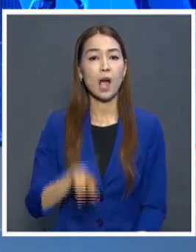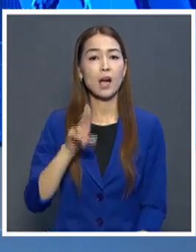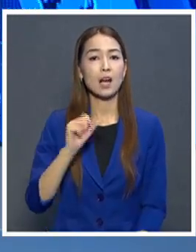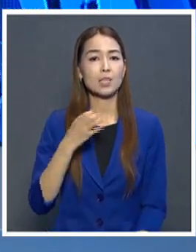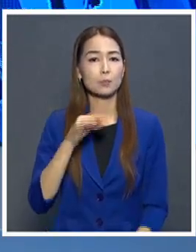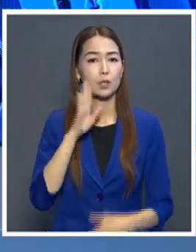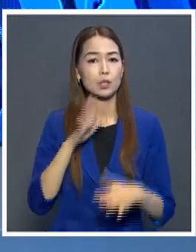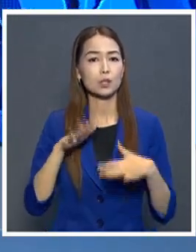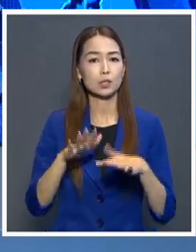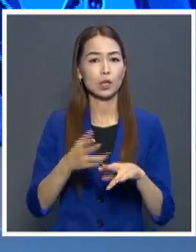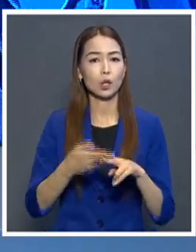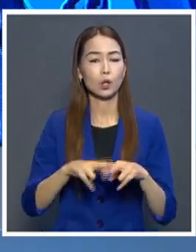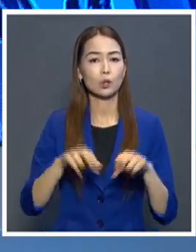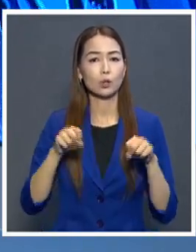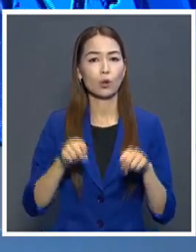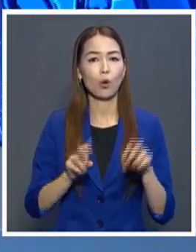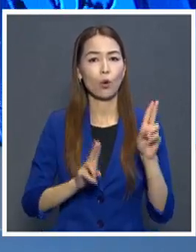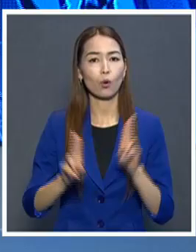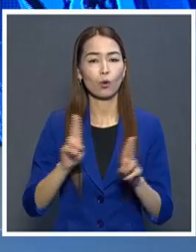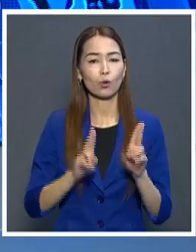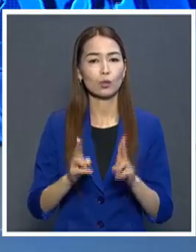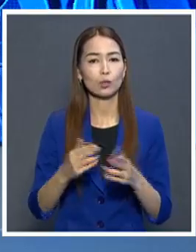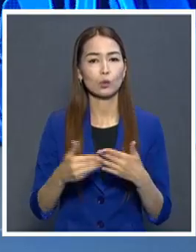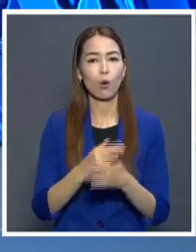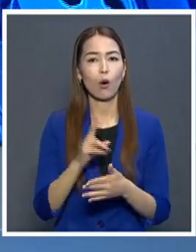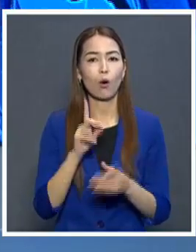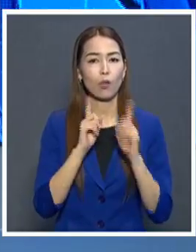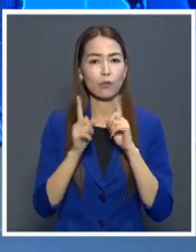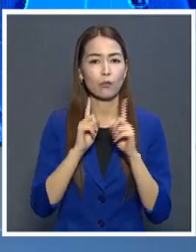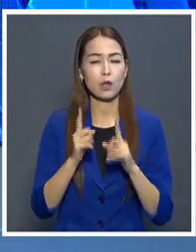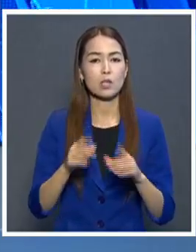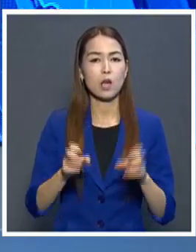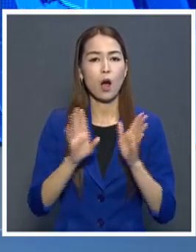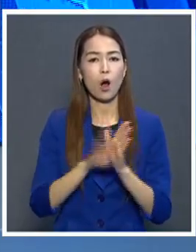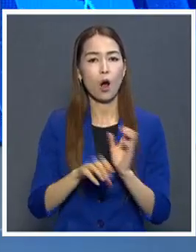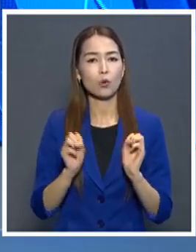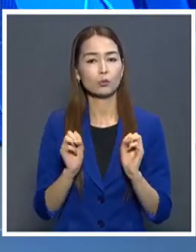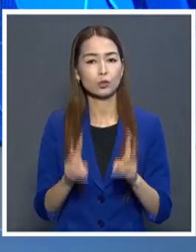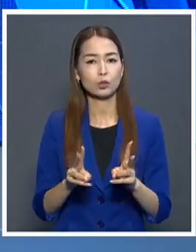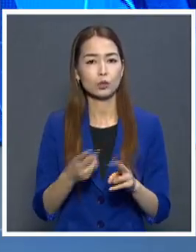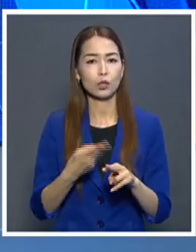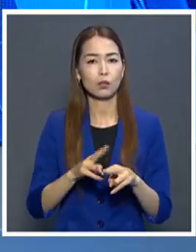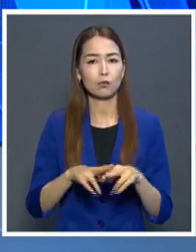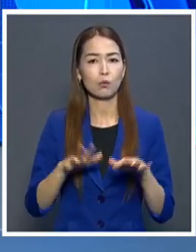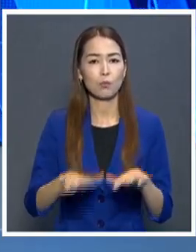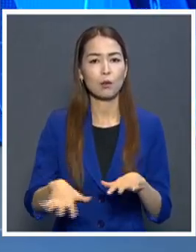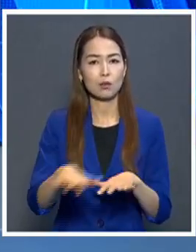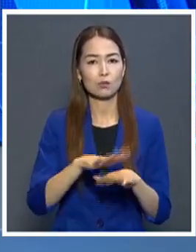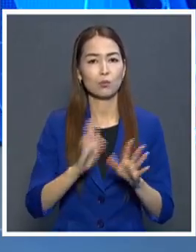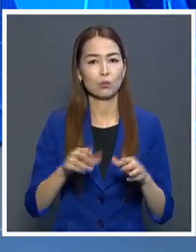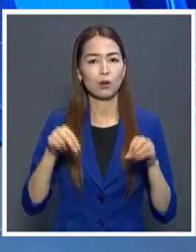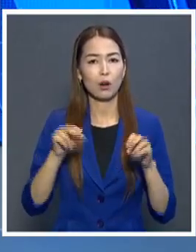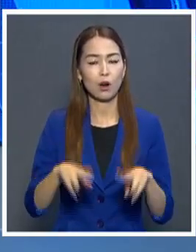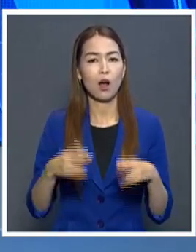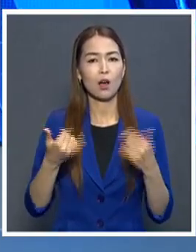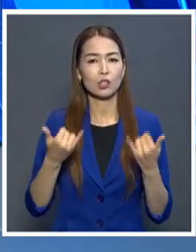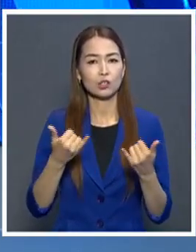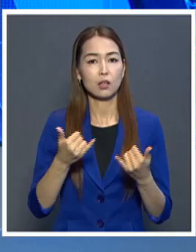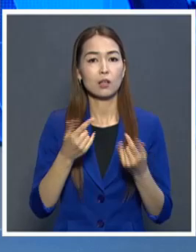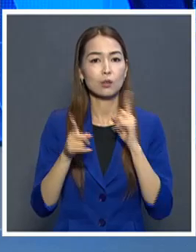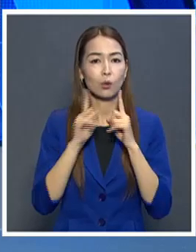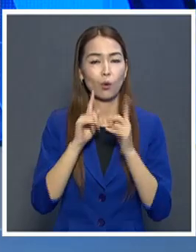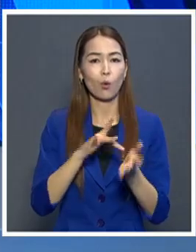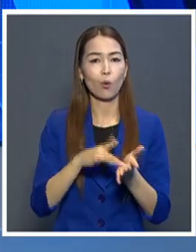Каспий теңізінің құқықтық мәртебесі туралы конвенция өңірдің қауіпсіздік, тұрақтылық және өркендеудің кепілі болмақ. Бүгін Нұр-Сұлтанда Каспий теңізі